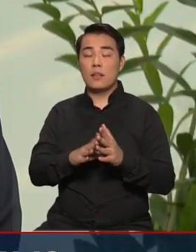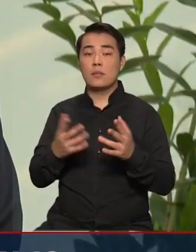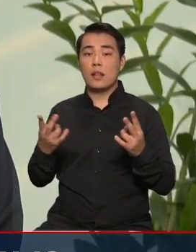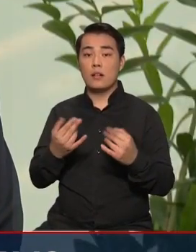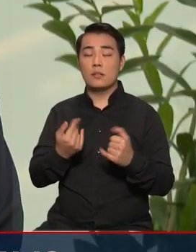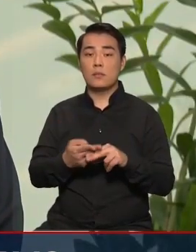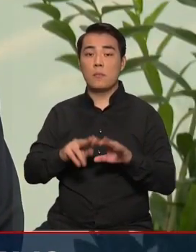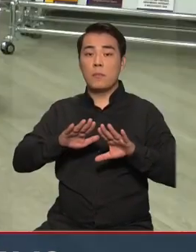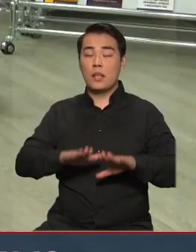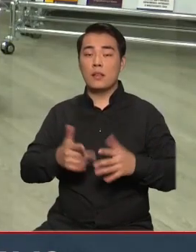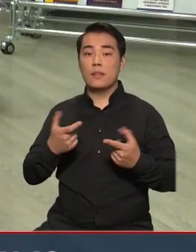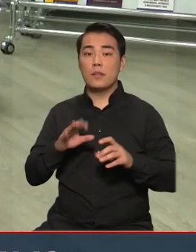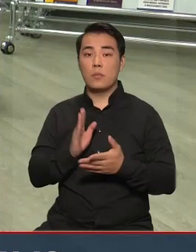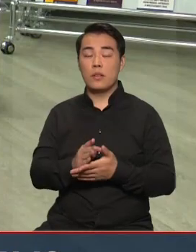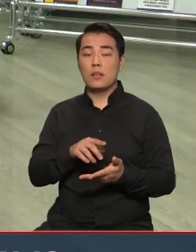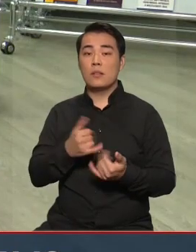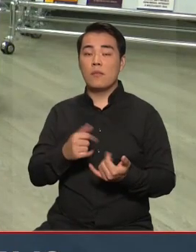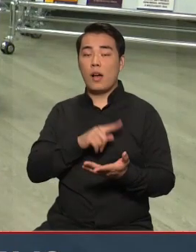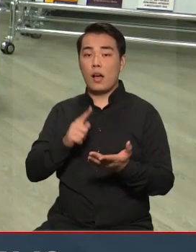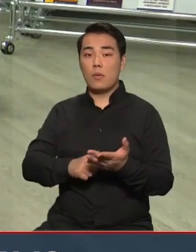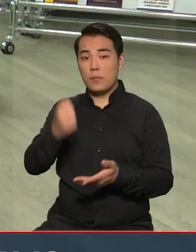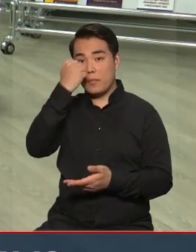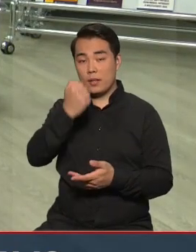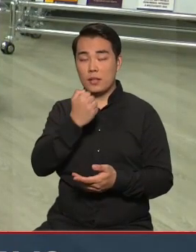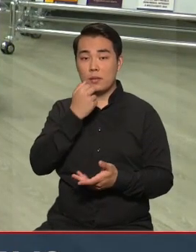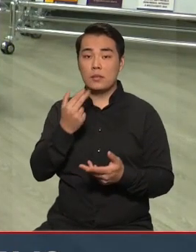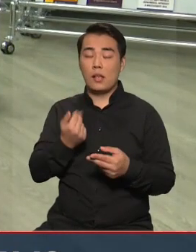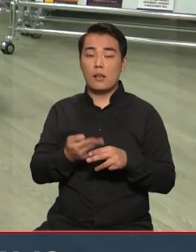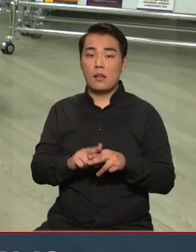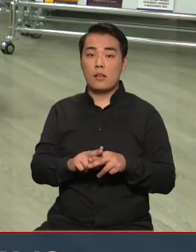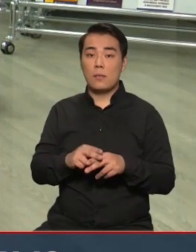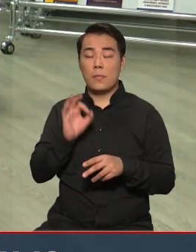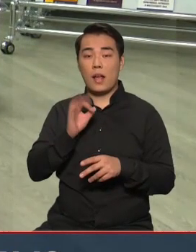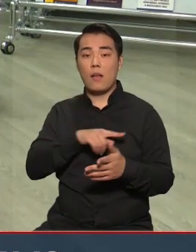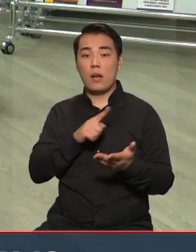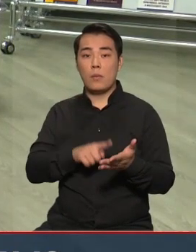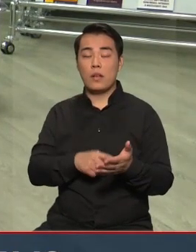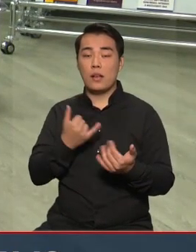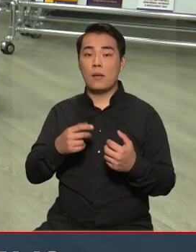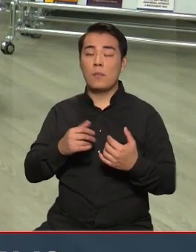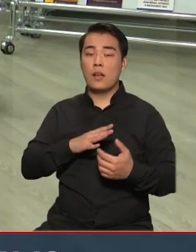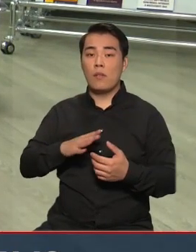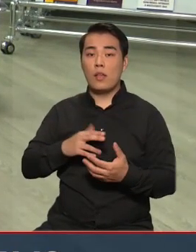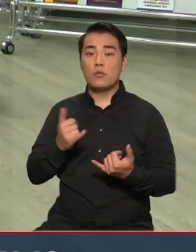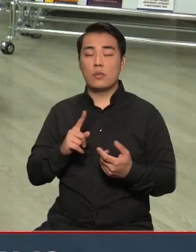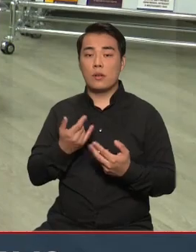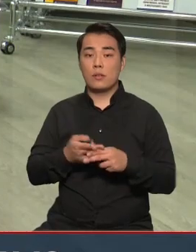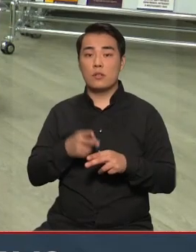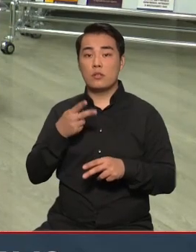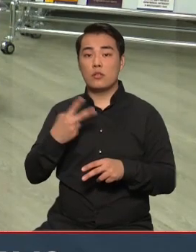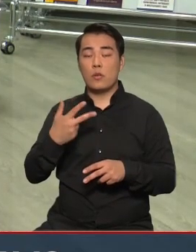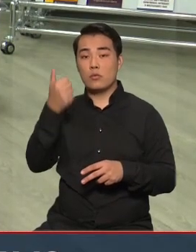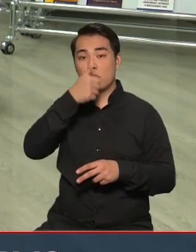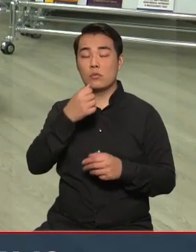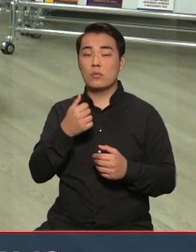оларға. Иә, сұрағыңызға рахмет. Бұл жерде өте дұрыс сұрақ. Мәселе осы 20-ші жылдың басында